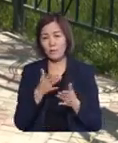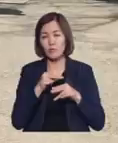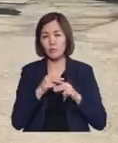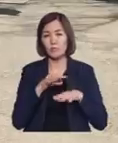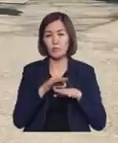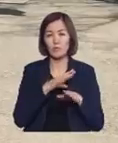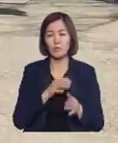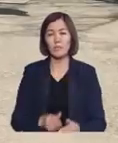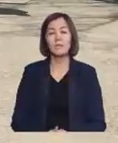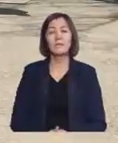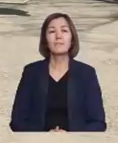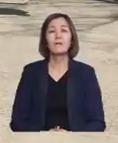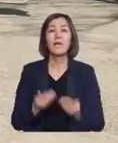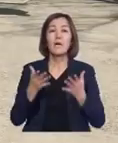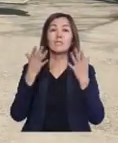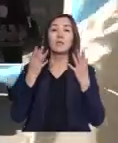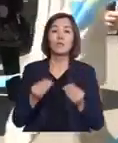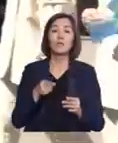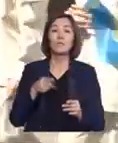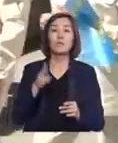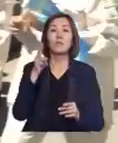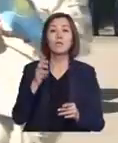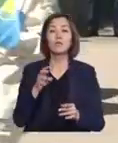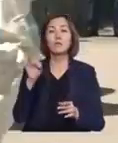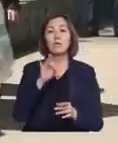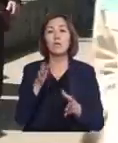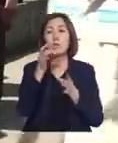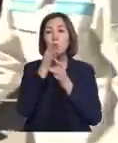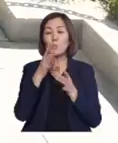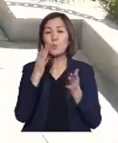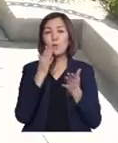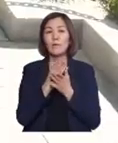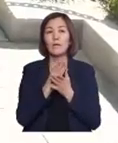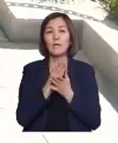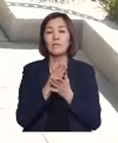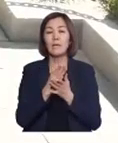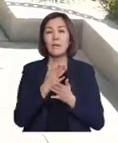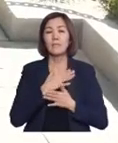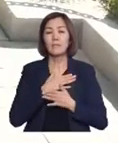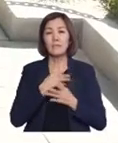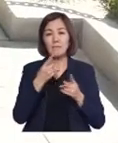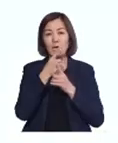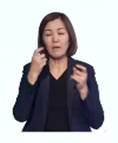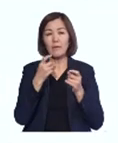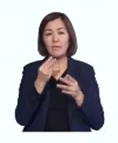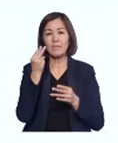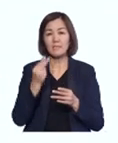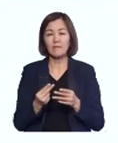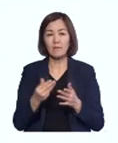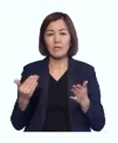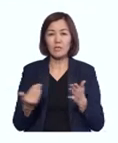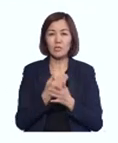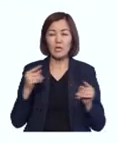жүргізіледі. Айта кетейік, қазір өңір аумағында 1200-ге жуық тарихи мәдени ескерткіш бар. Облыстың ақпараттық мәдени мұрасын цифрлық форматта